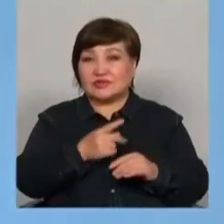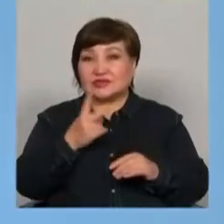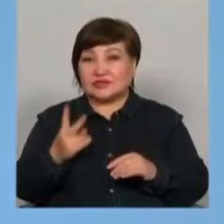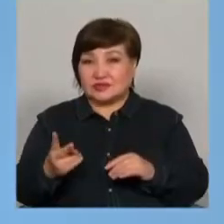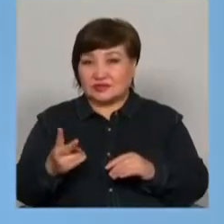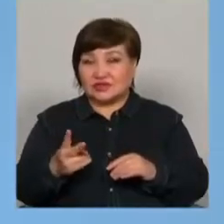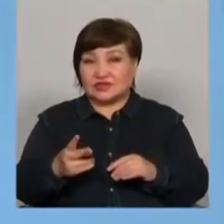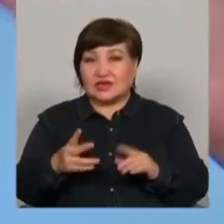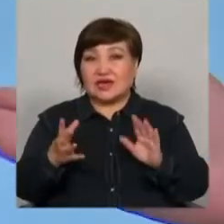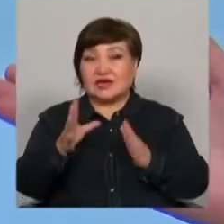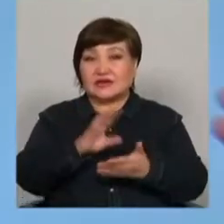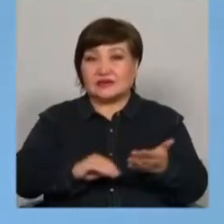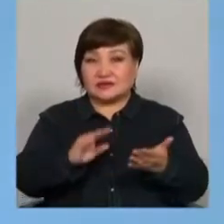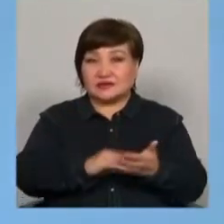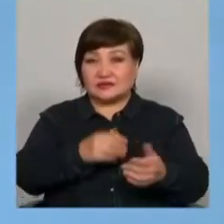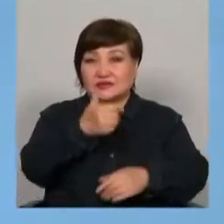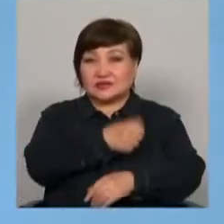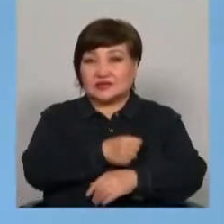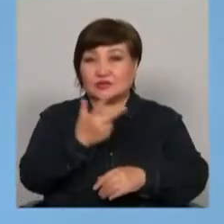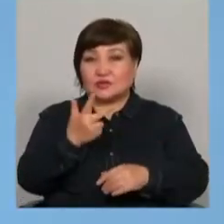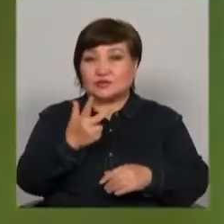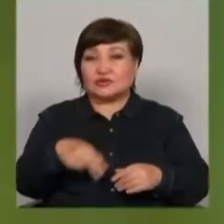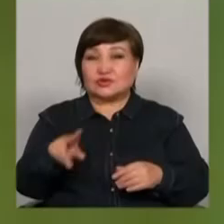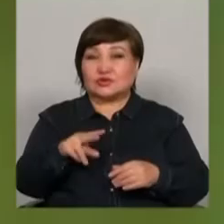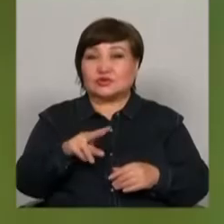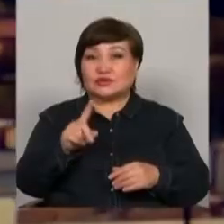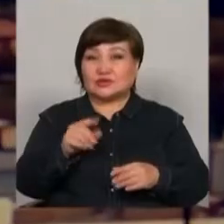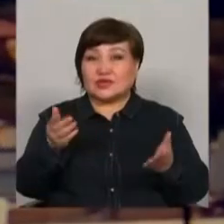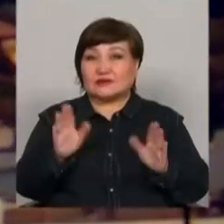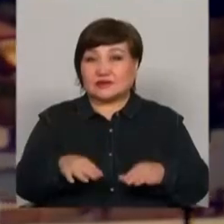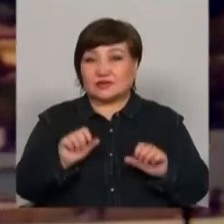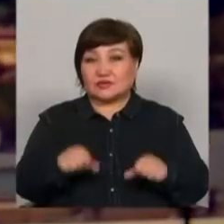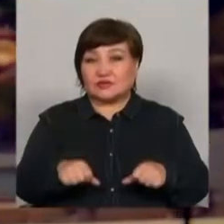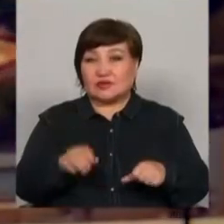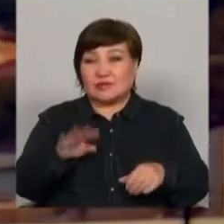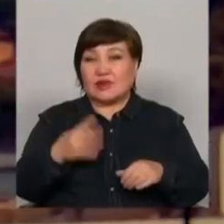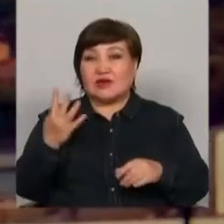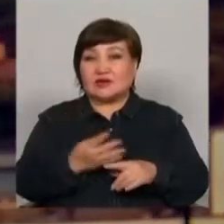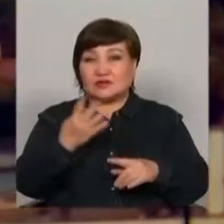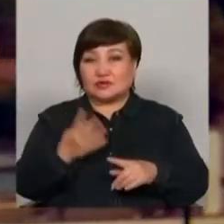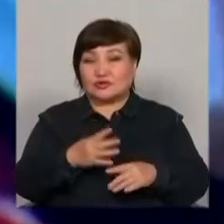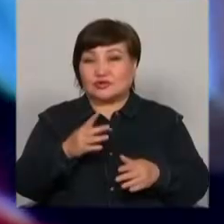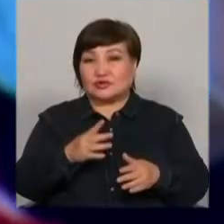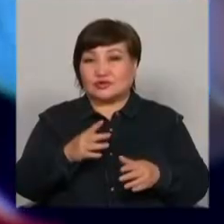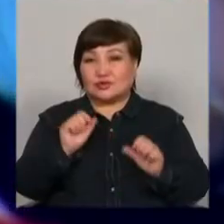Ревакцина кезінде үшінші доза салдырса болады. Енді тағы да төртінші болуы мүмкін бе?